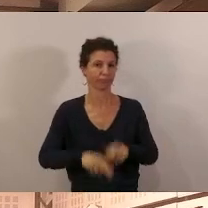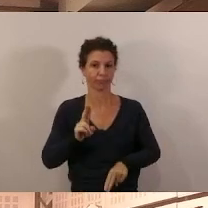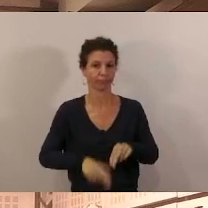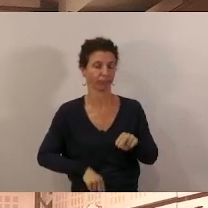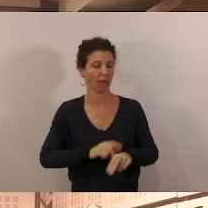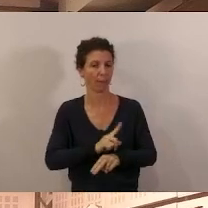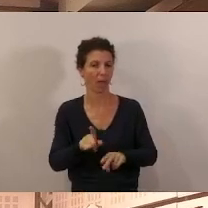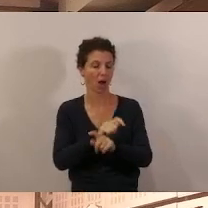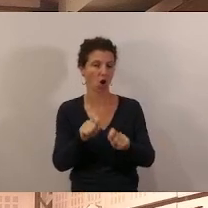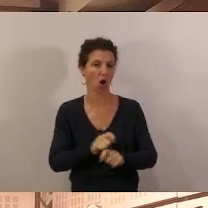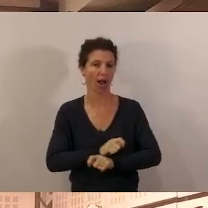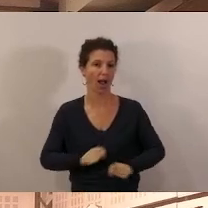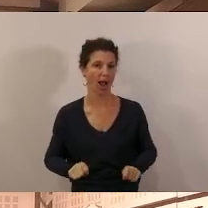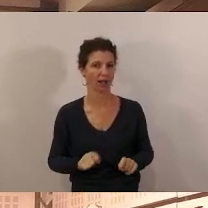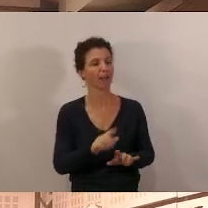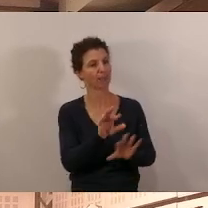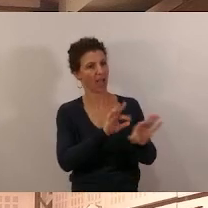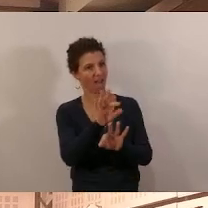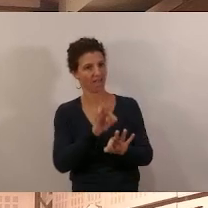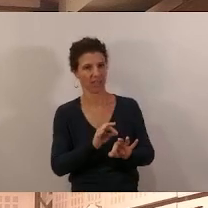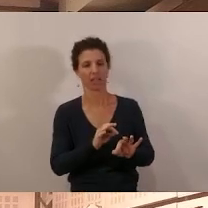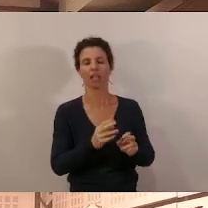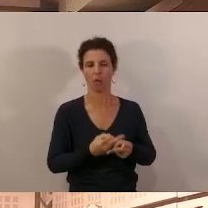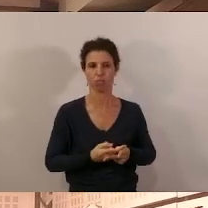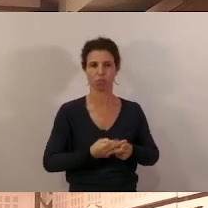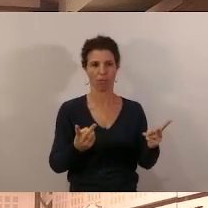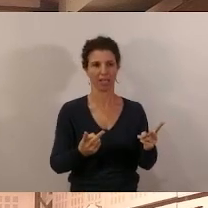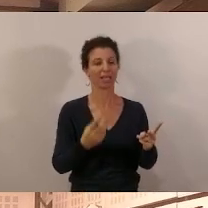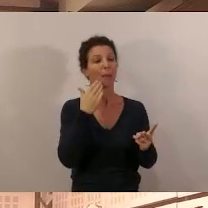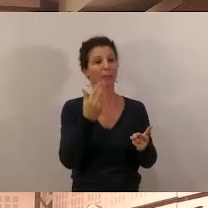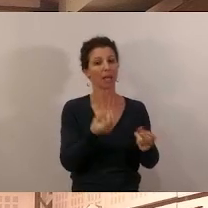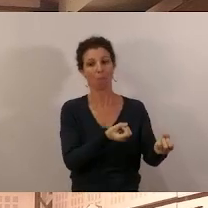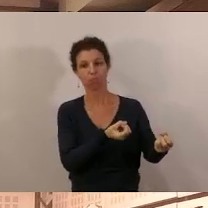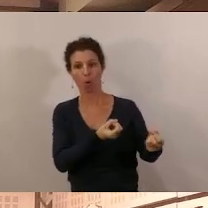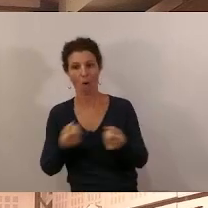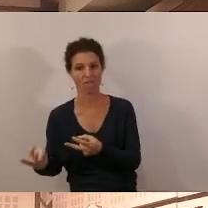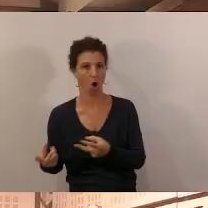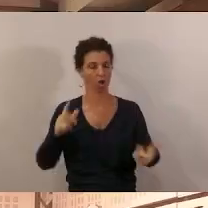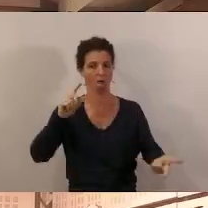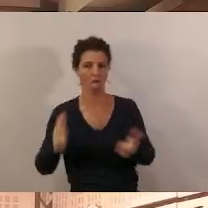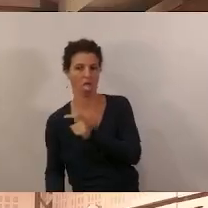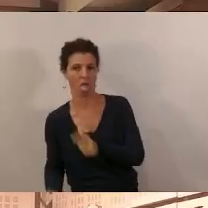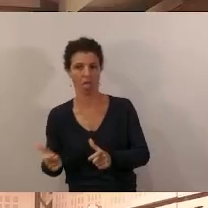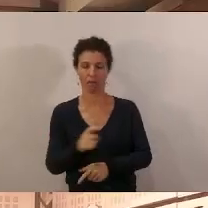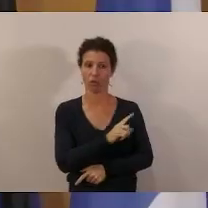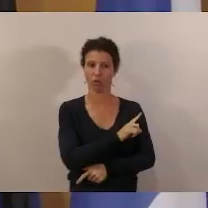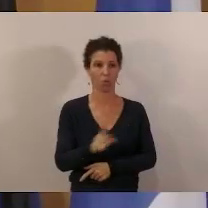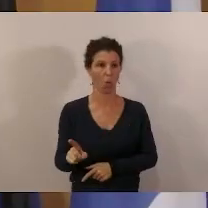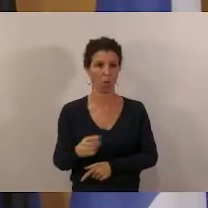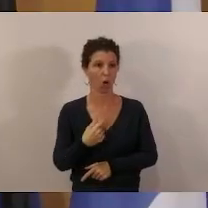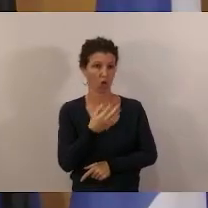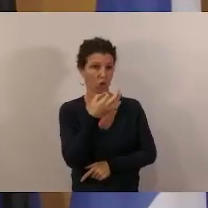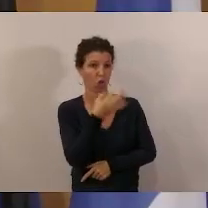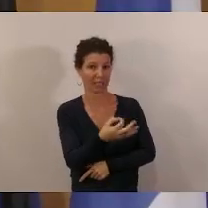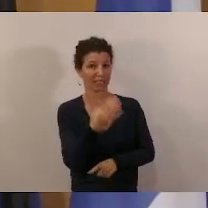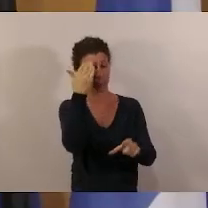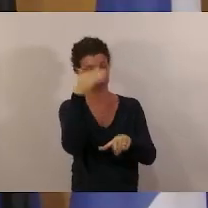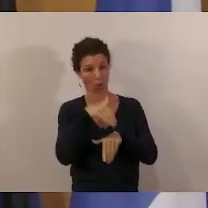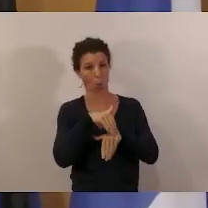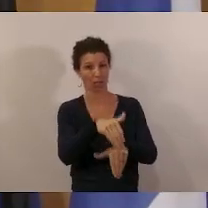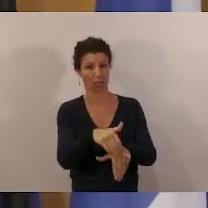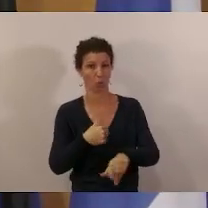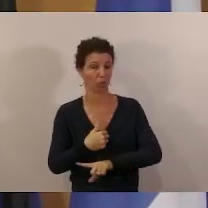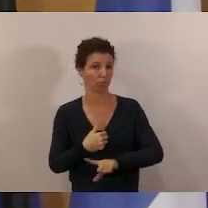cela. On n'invite pas le public pour qu'il perturbe la séance. Voilà. Donc je vous le dis, et sinon, je vais devoir vous faire sortir de la